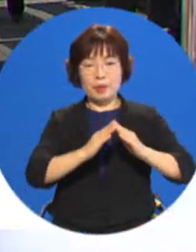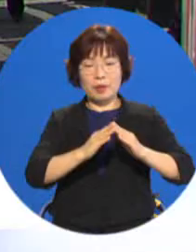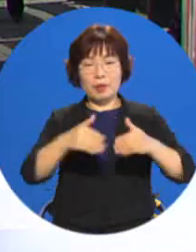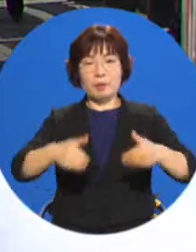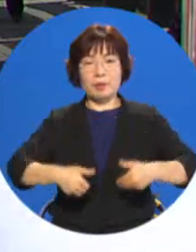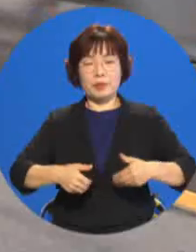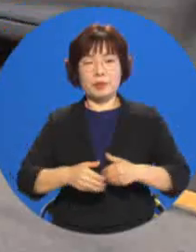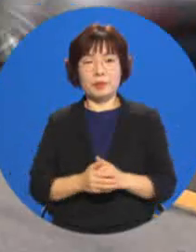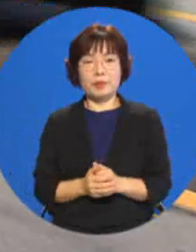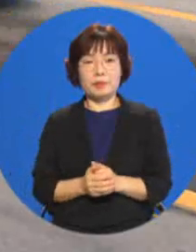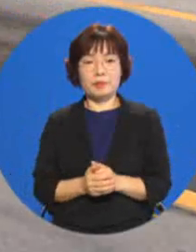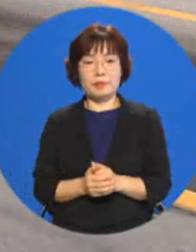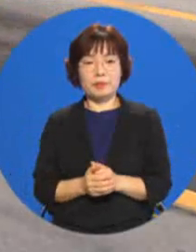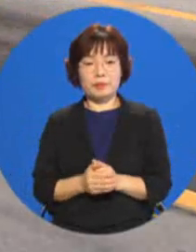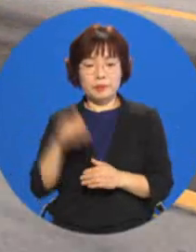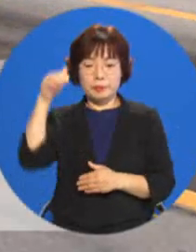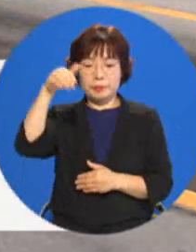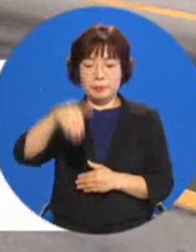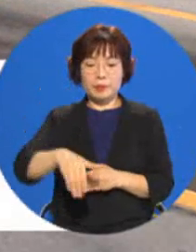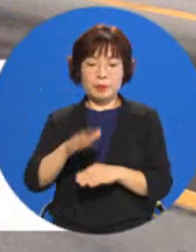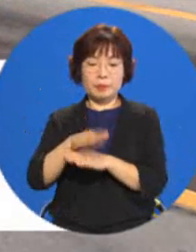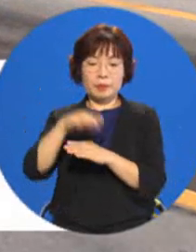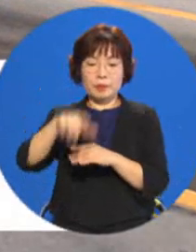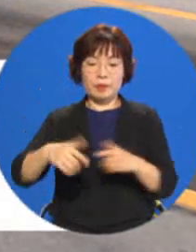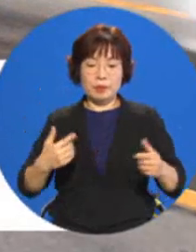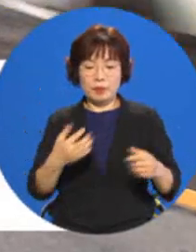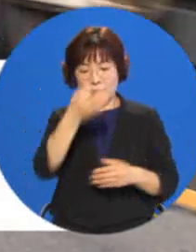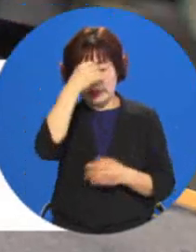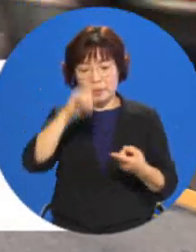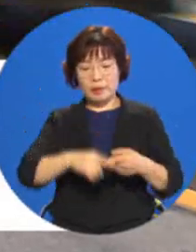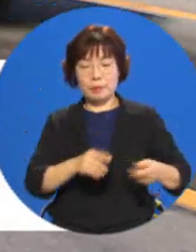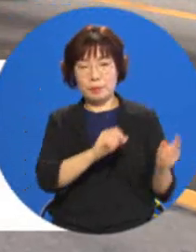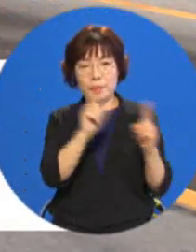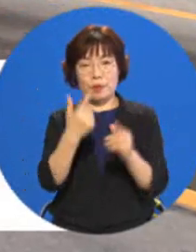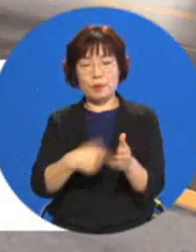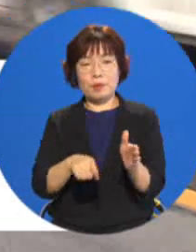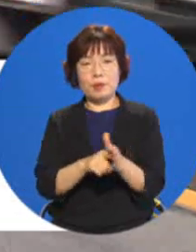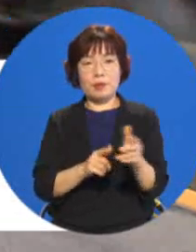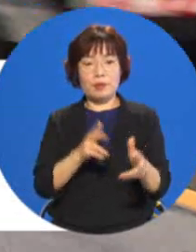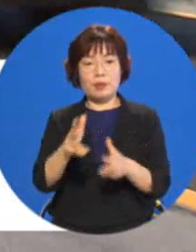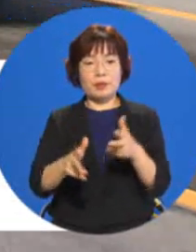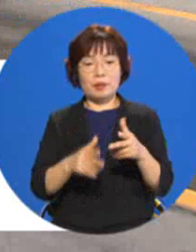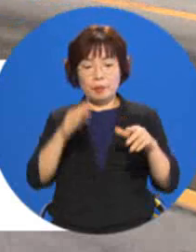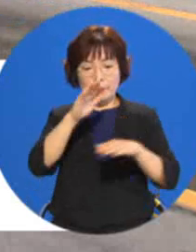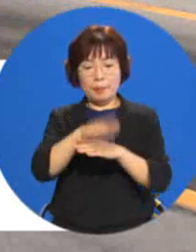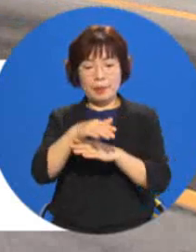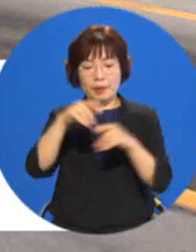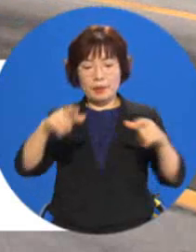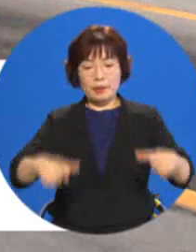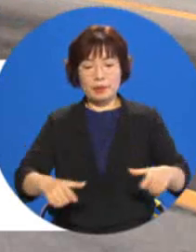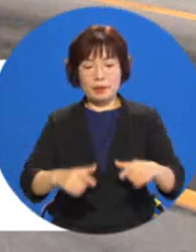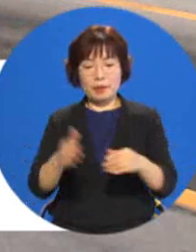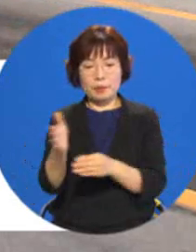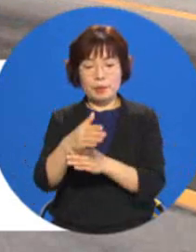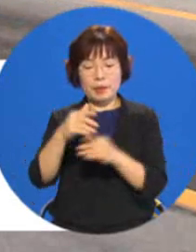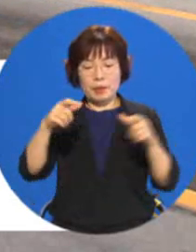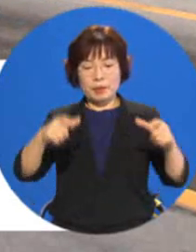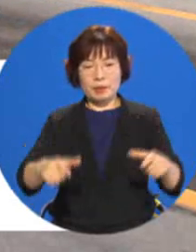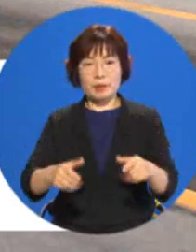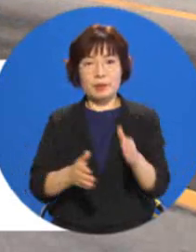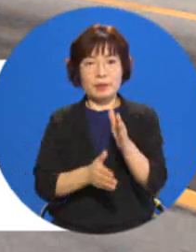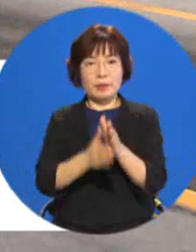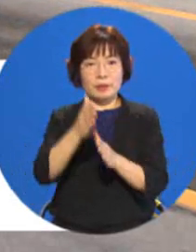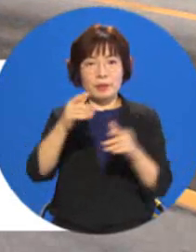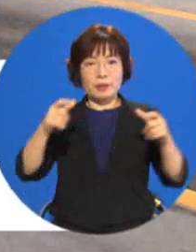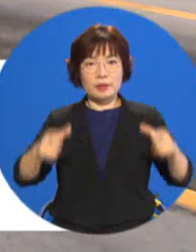때문입니다. 쇠퇴하는 농촌의 기능을 회복하기 위한 사업으로서 농촌 지역도 어촌 지역과 도시